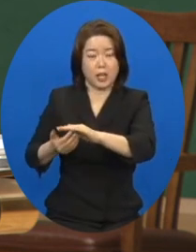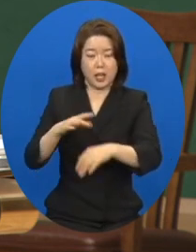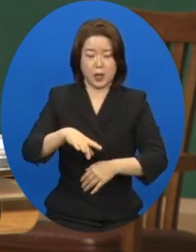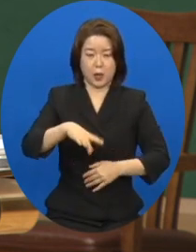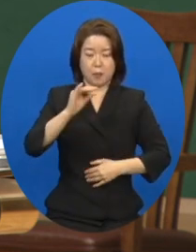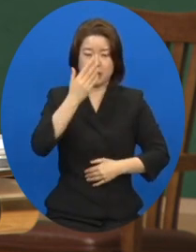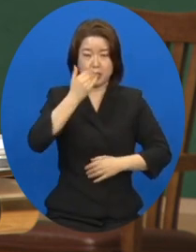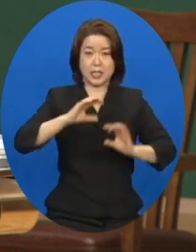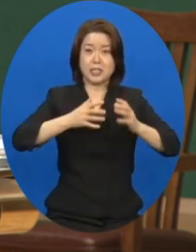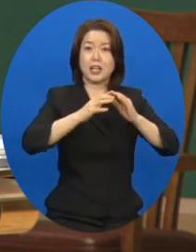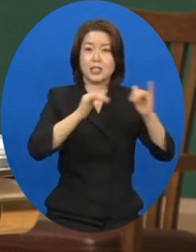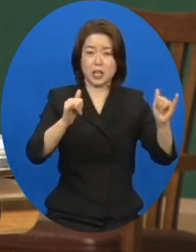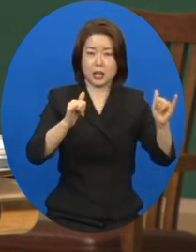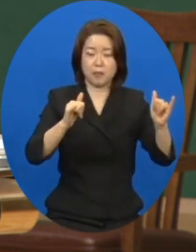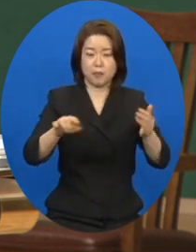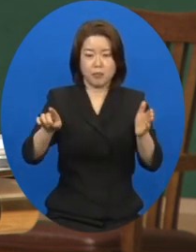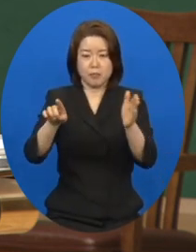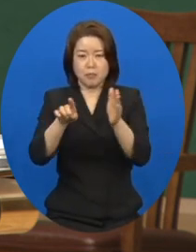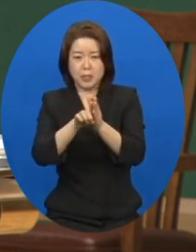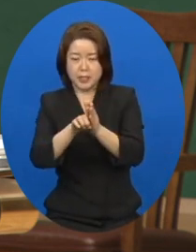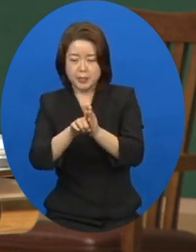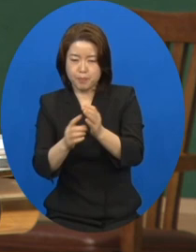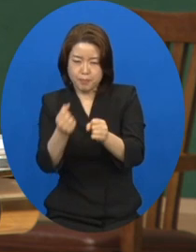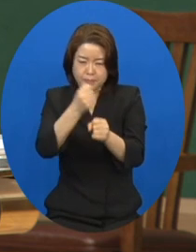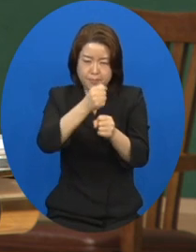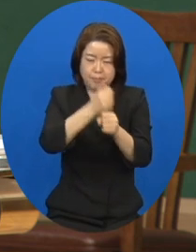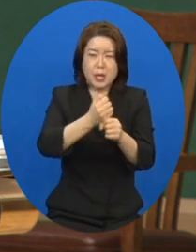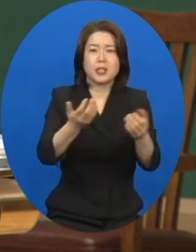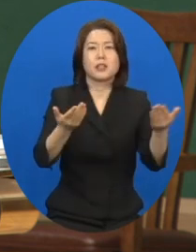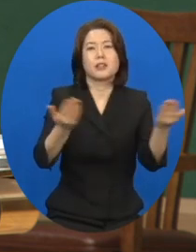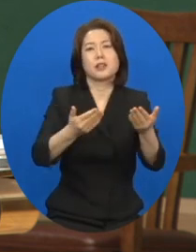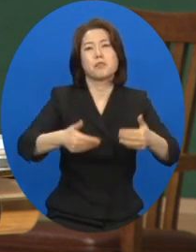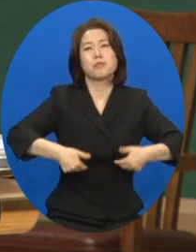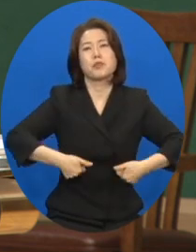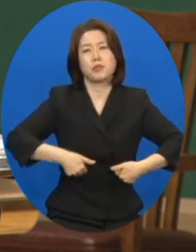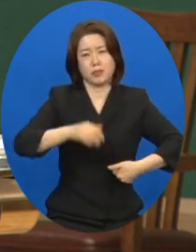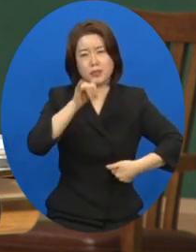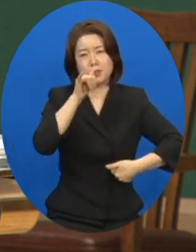이스라엘 백성들의 믿음을 일으키는 일을 하셔야 했습니다.